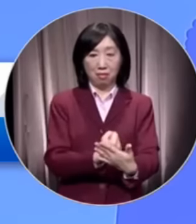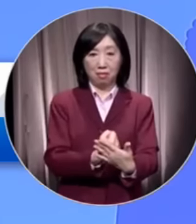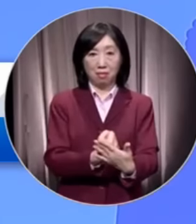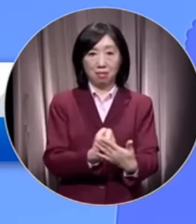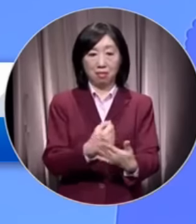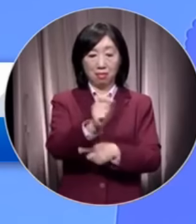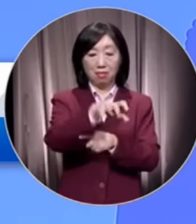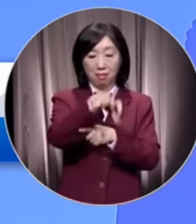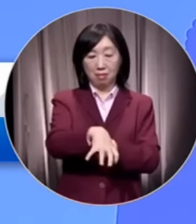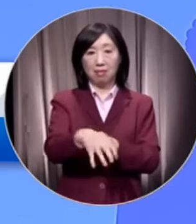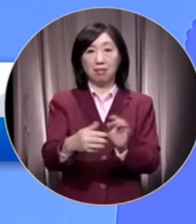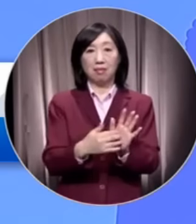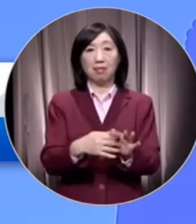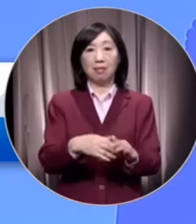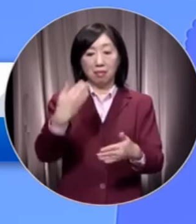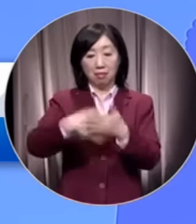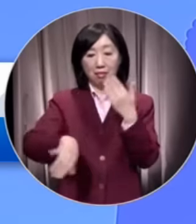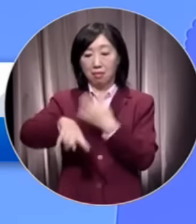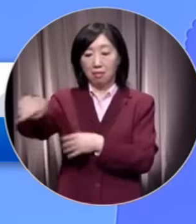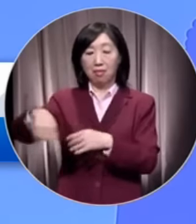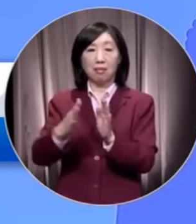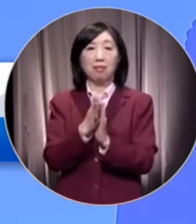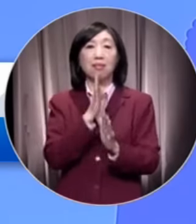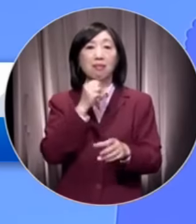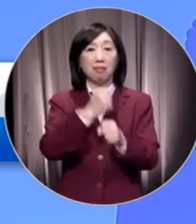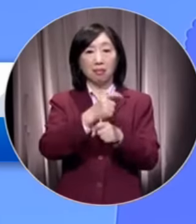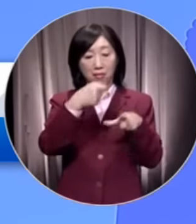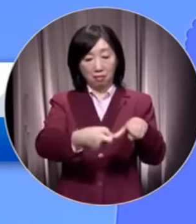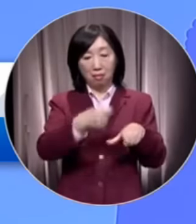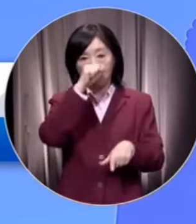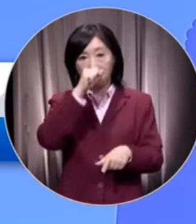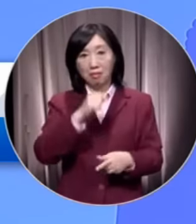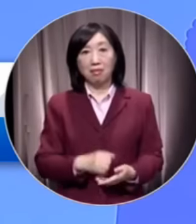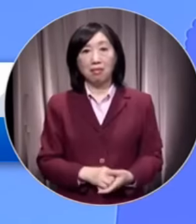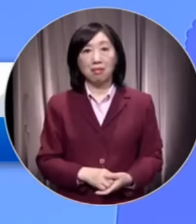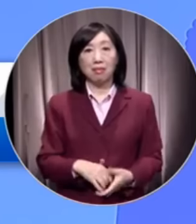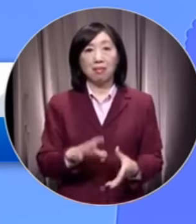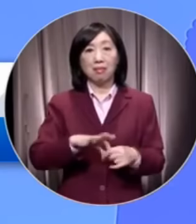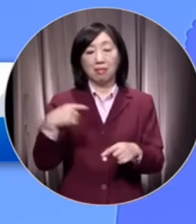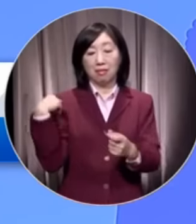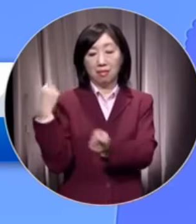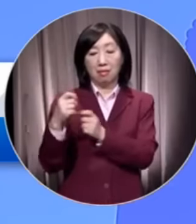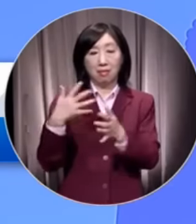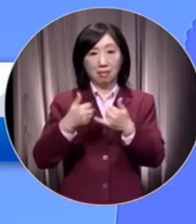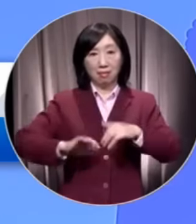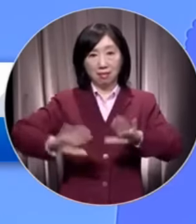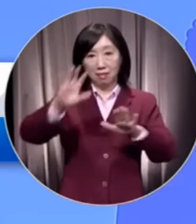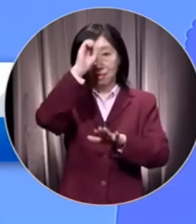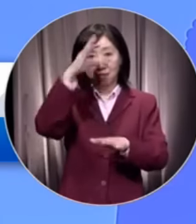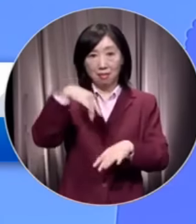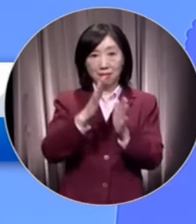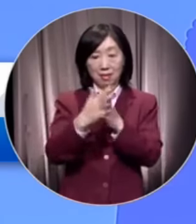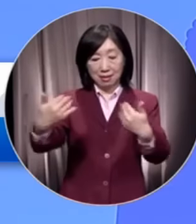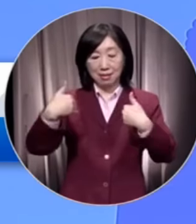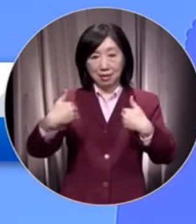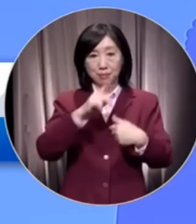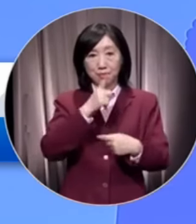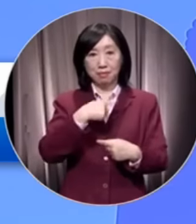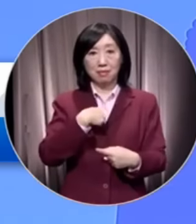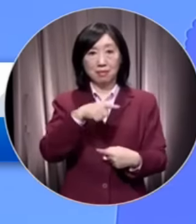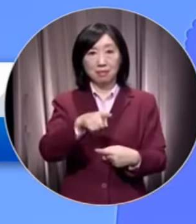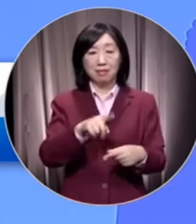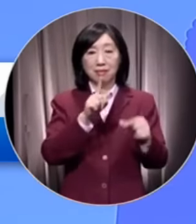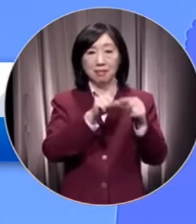以外，全部要做公益。最近民进党指控国民党关系的中投去卖土